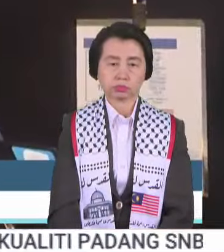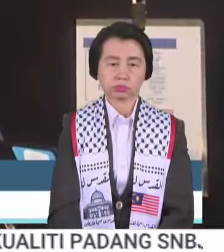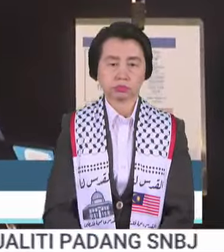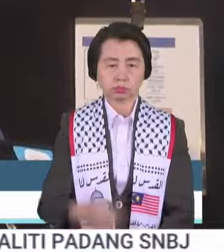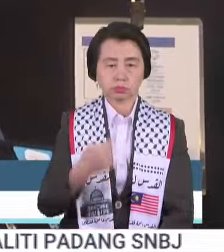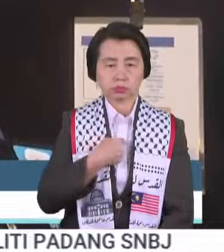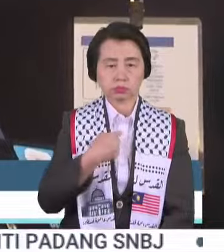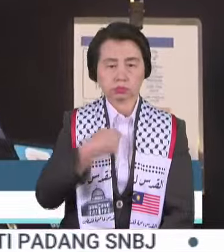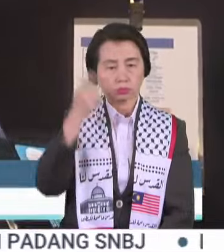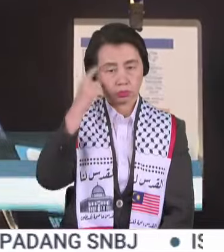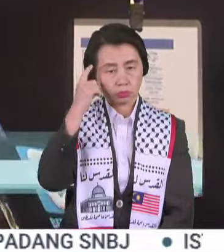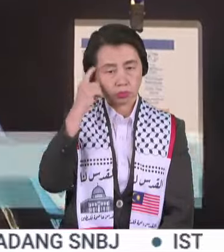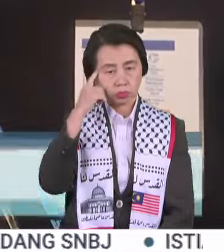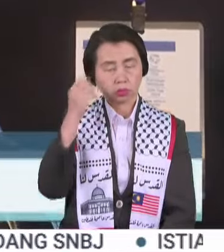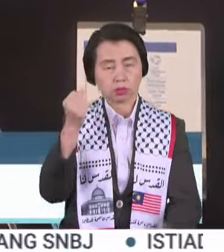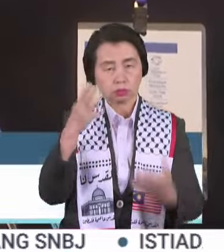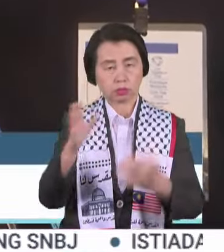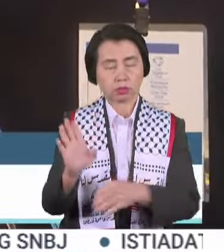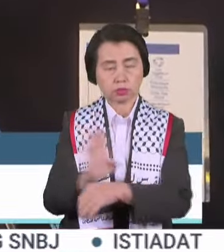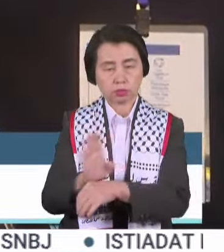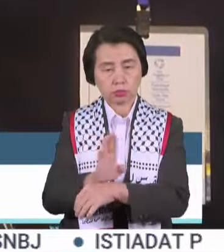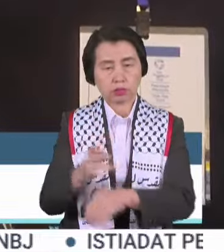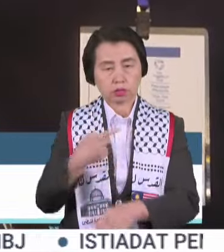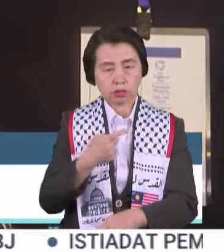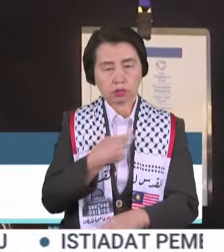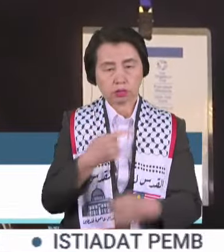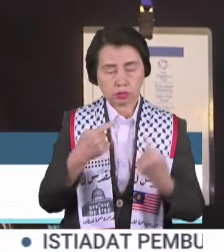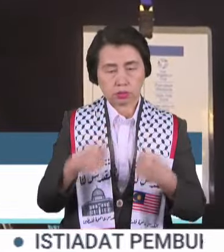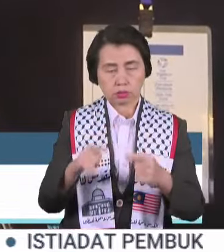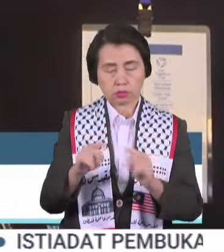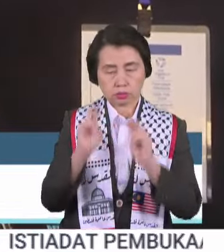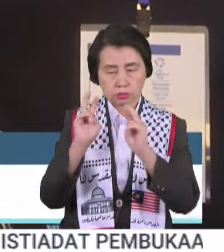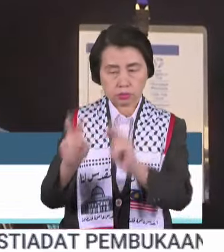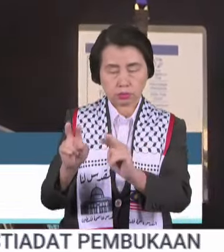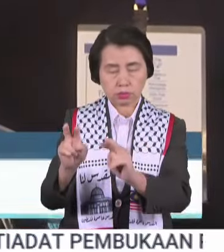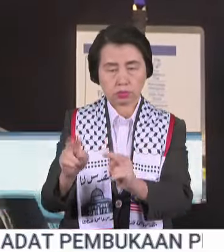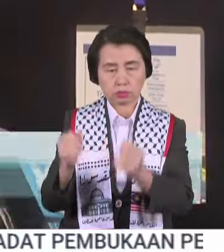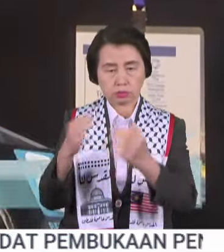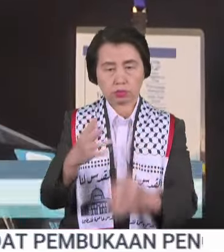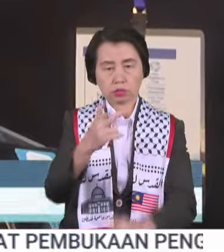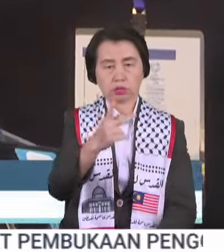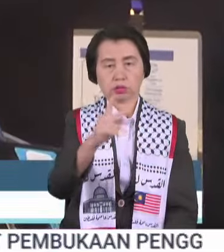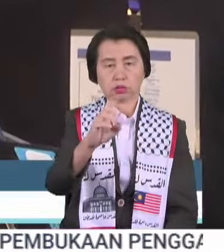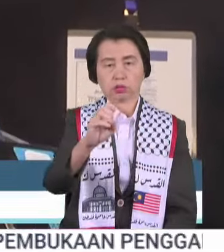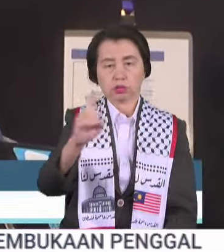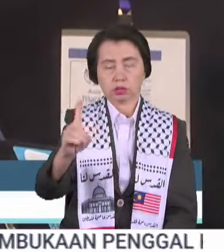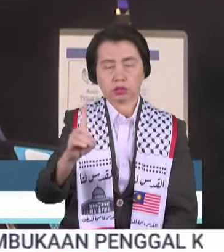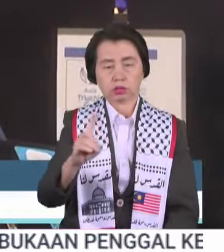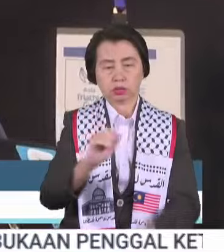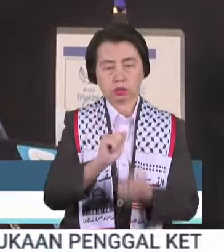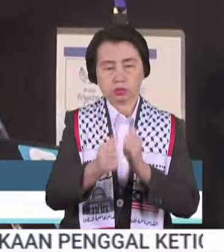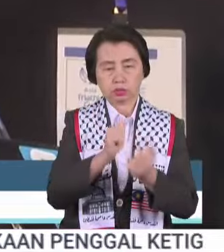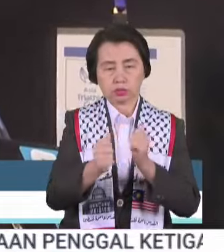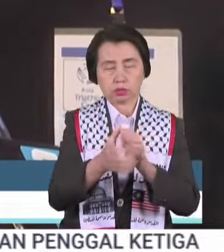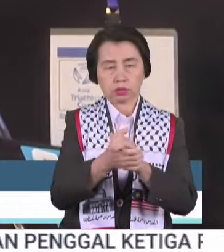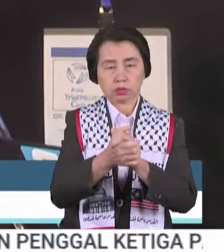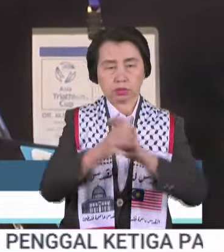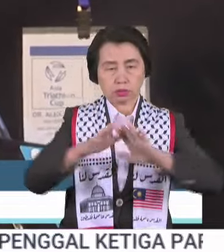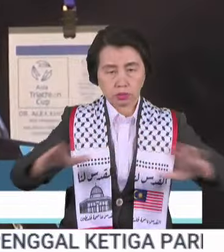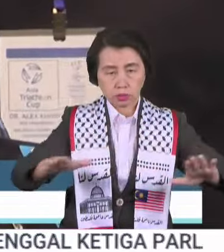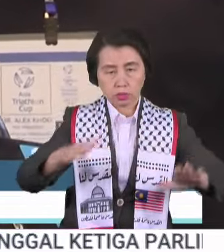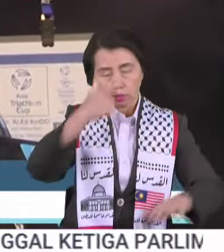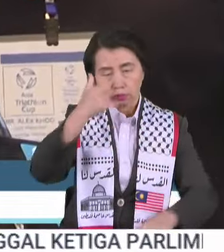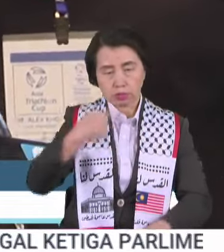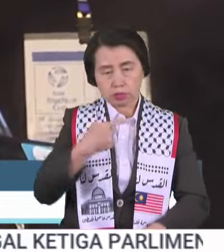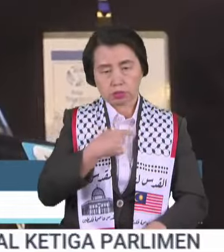Saya tahu ada banyak kerisauan dan kita sedang melihat juga kod sukan selamat kerana kita nak